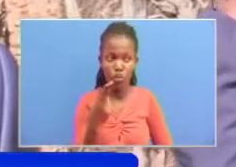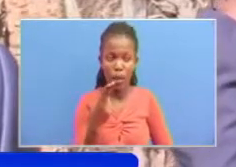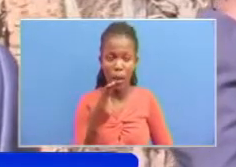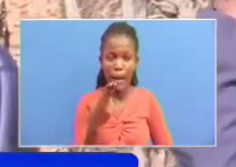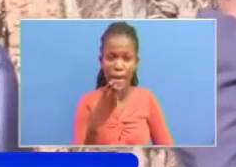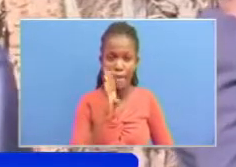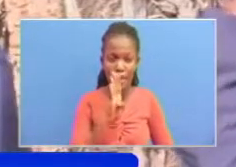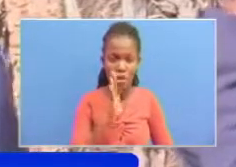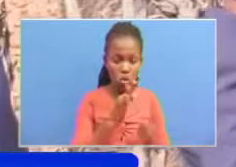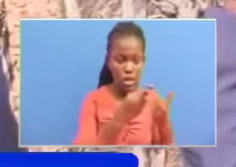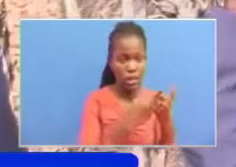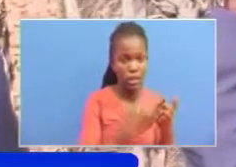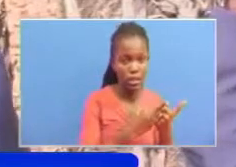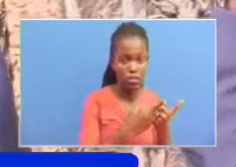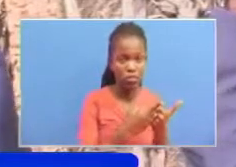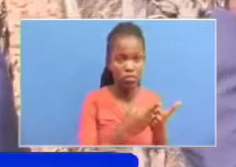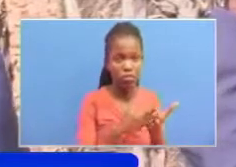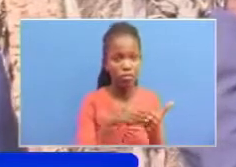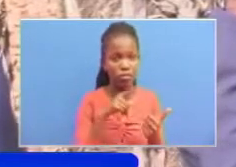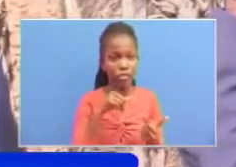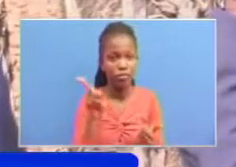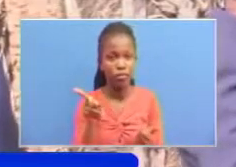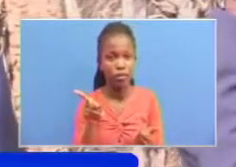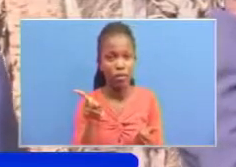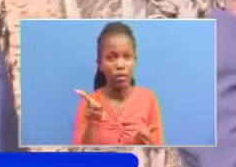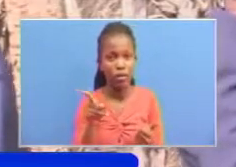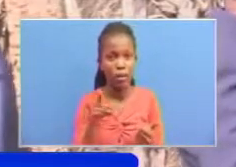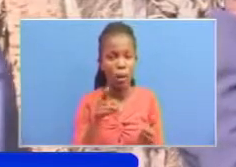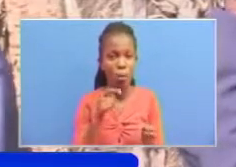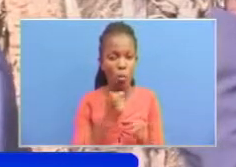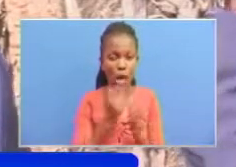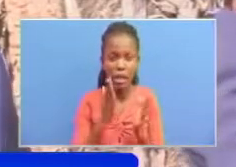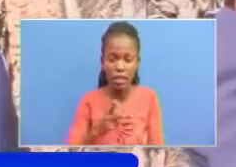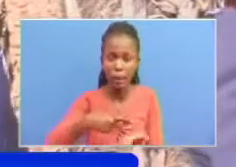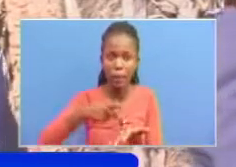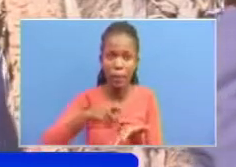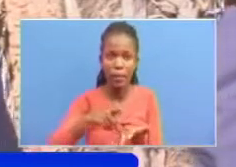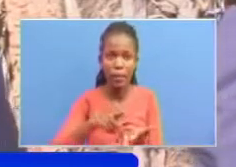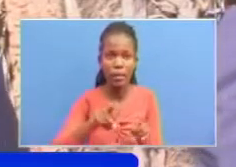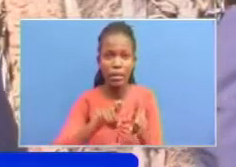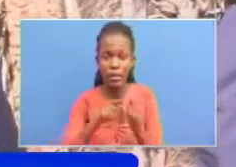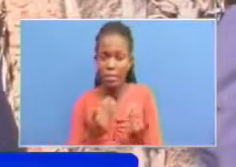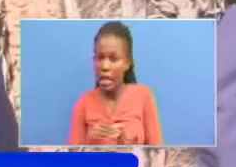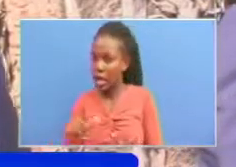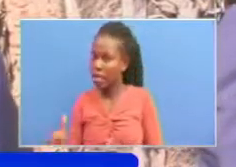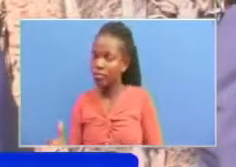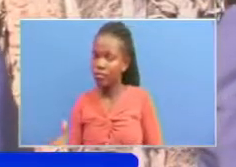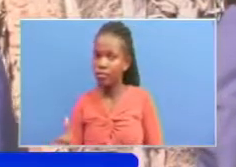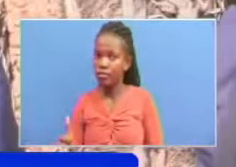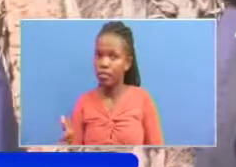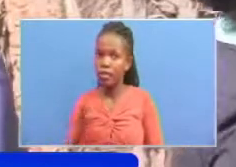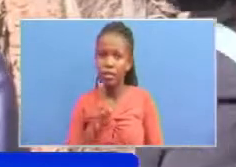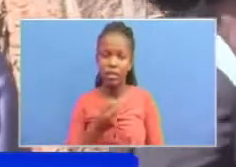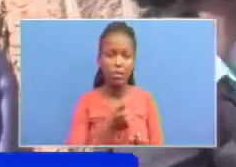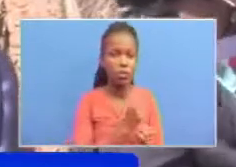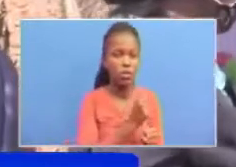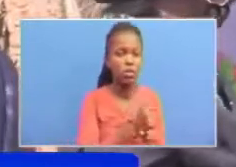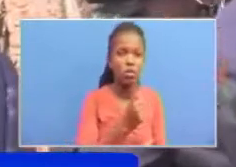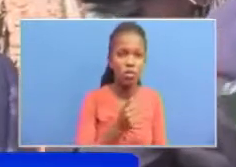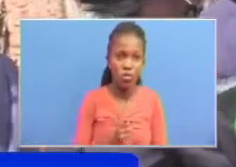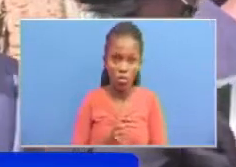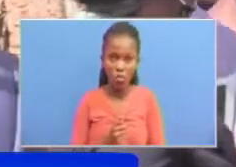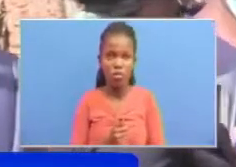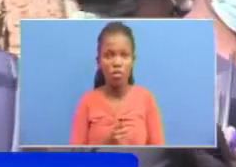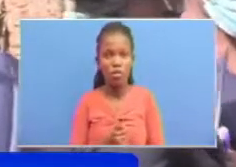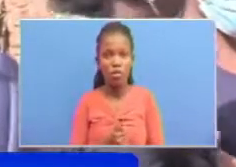Nyanya ni sio siudhiko eva adokomi pamana maundwa langi teko na make obisita kweki